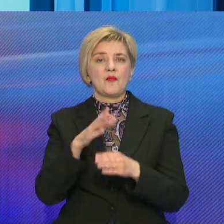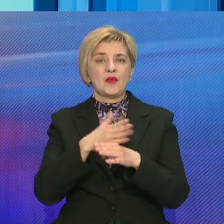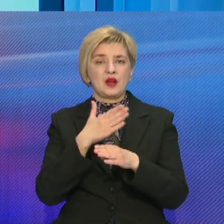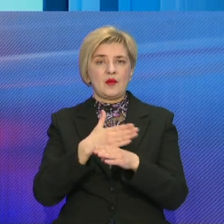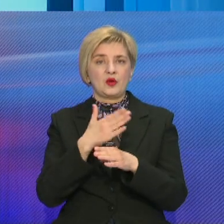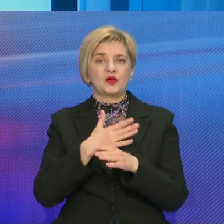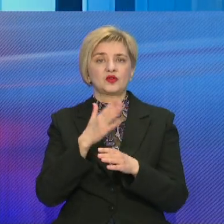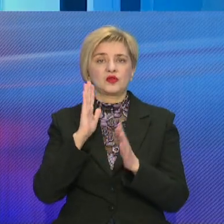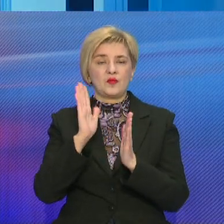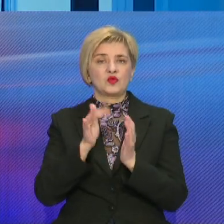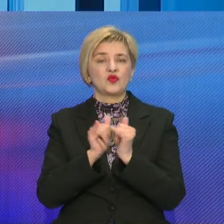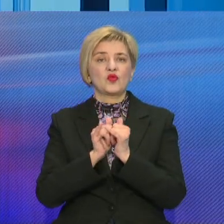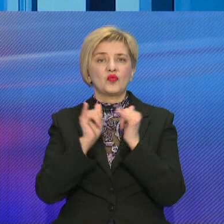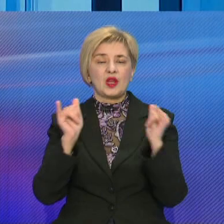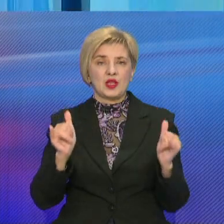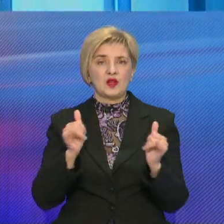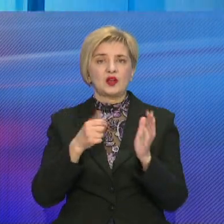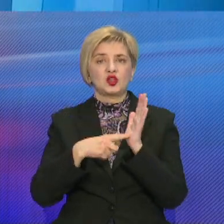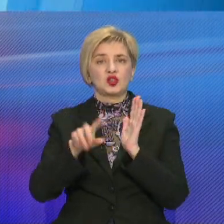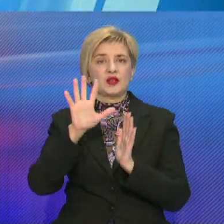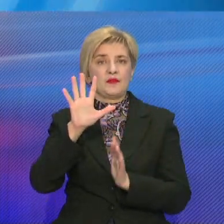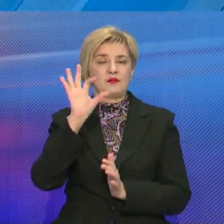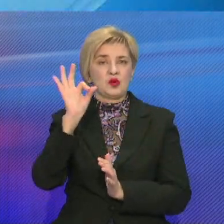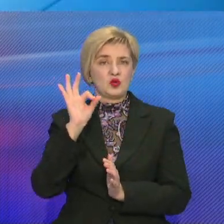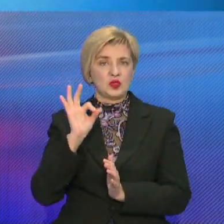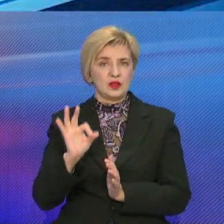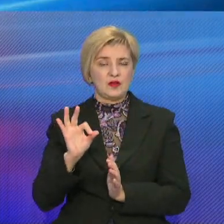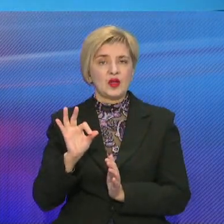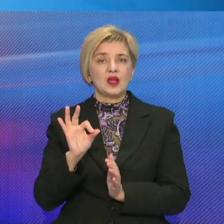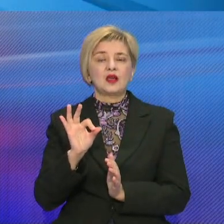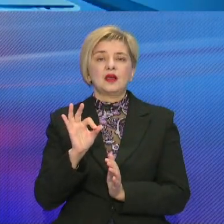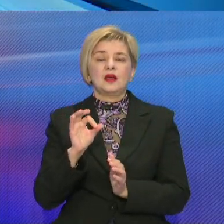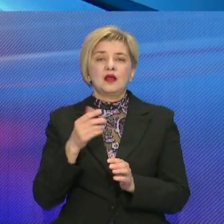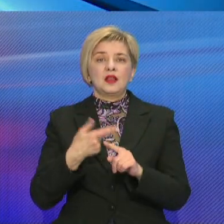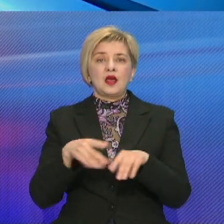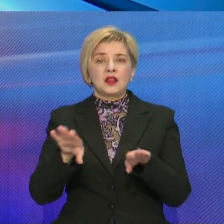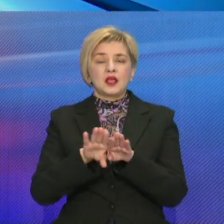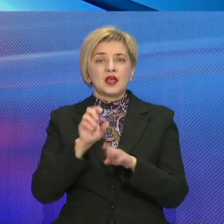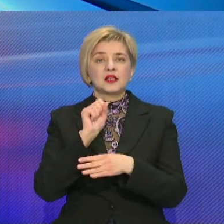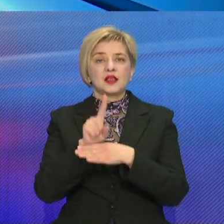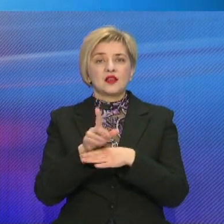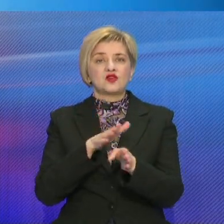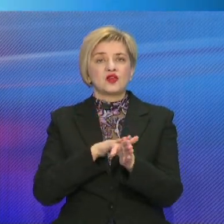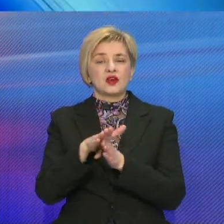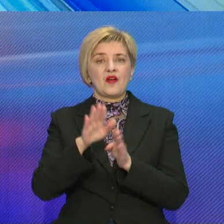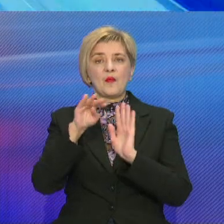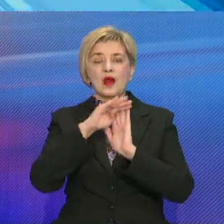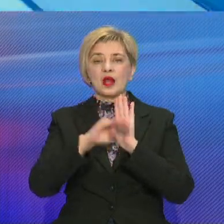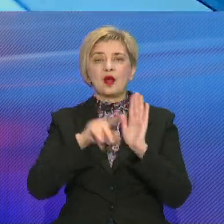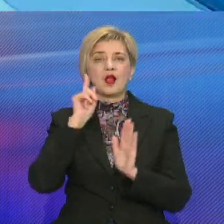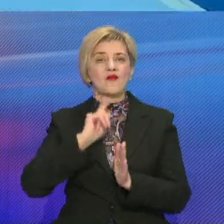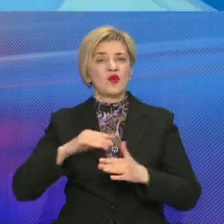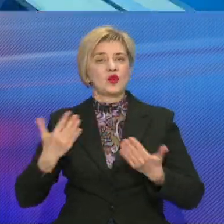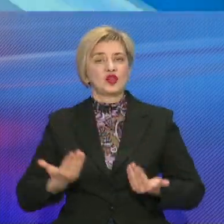Прынёмані павялічыцца да 65%. У прыватнасці, такія задачы да рэалізацыі ставіць праграма «Камфортнае жыллё